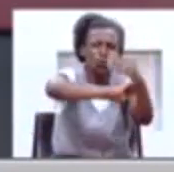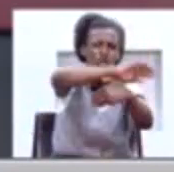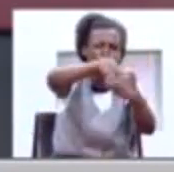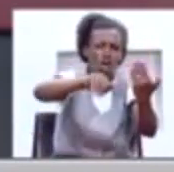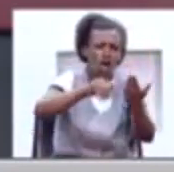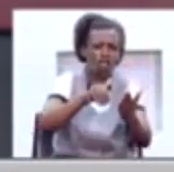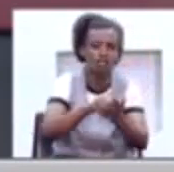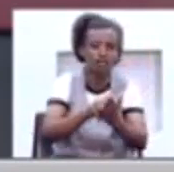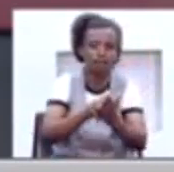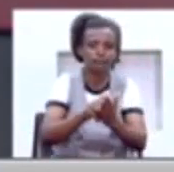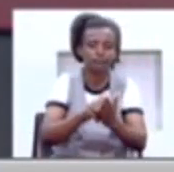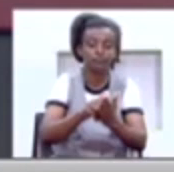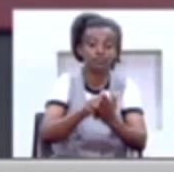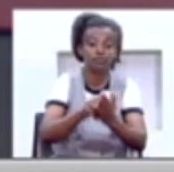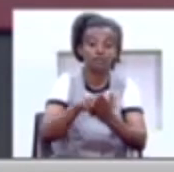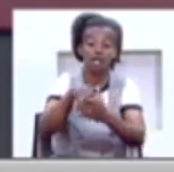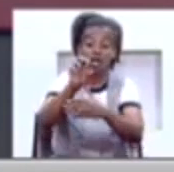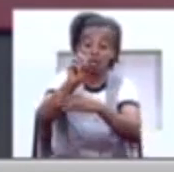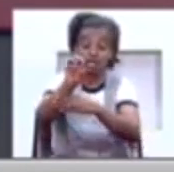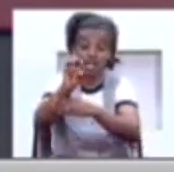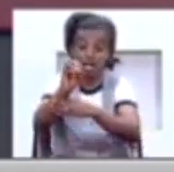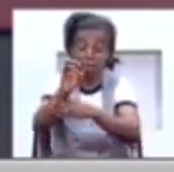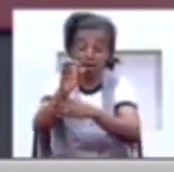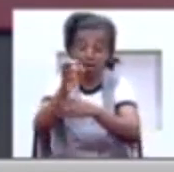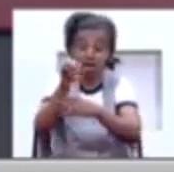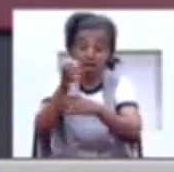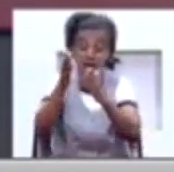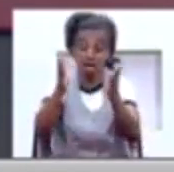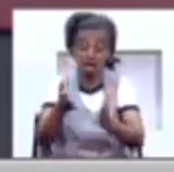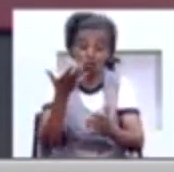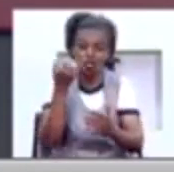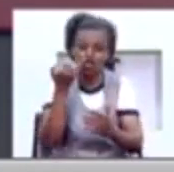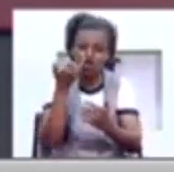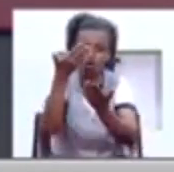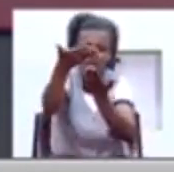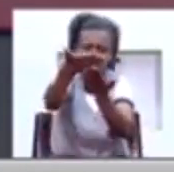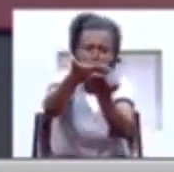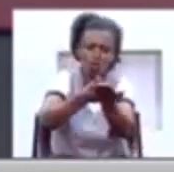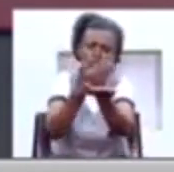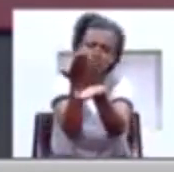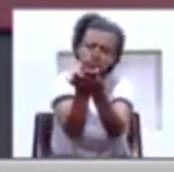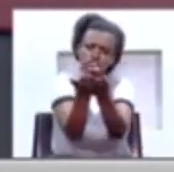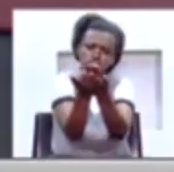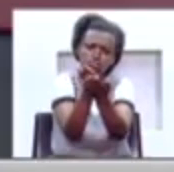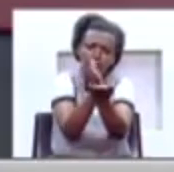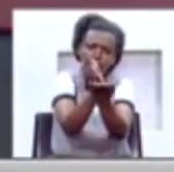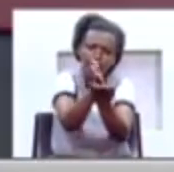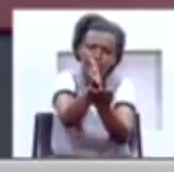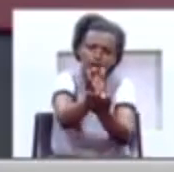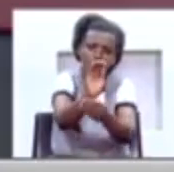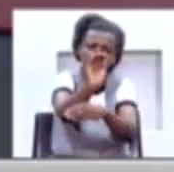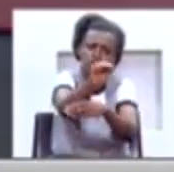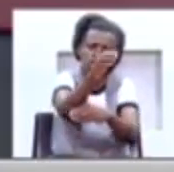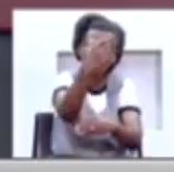nanone ahangaha umujyanama wa prefect wa Gikongoro niwe abasabaga ibyangombwa babanzaga gucaho we